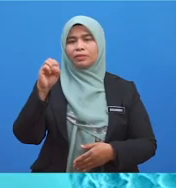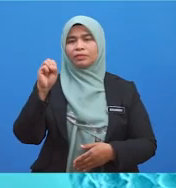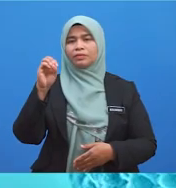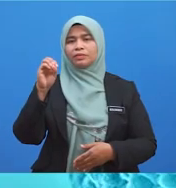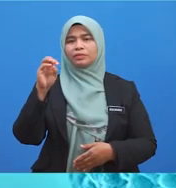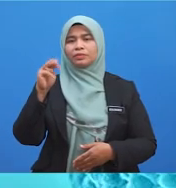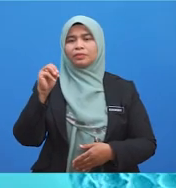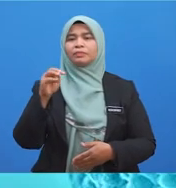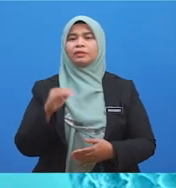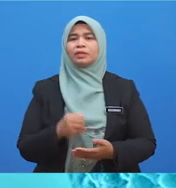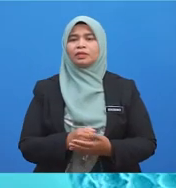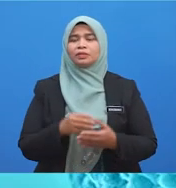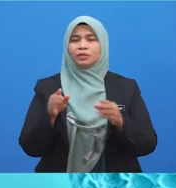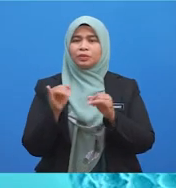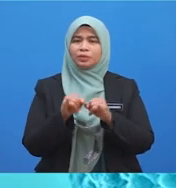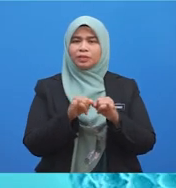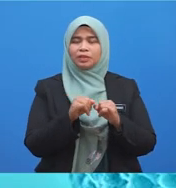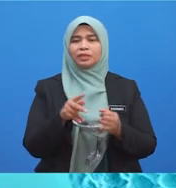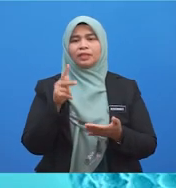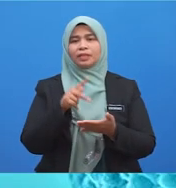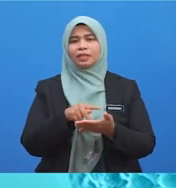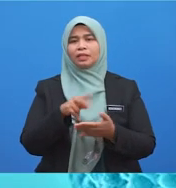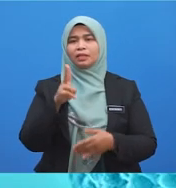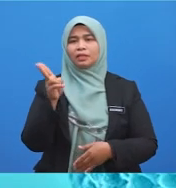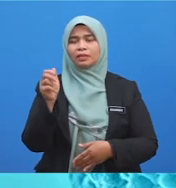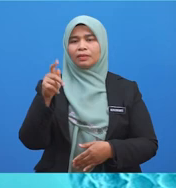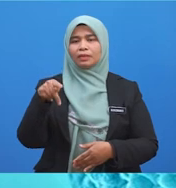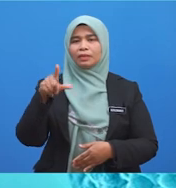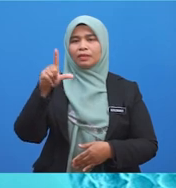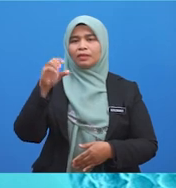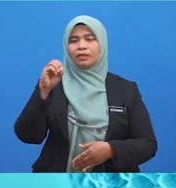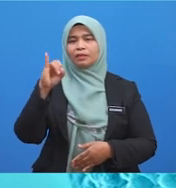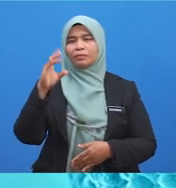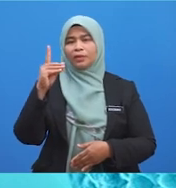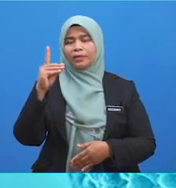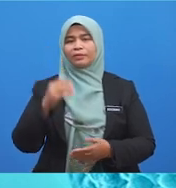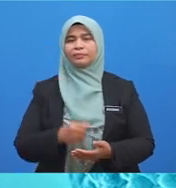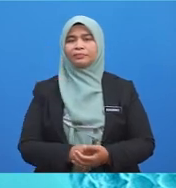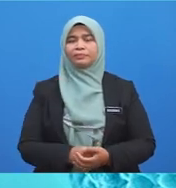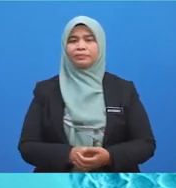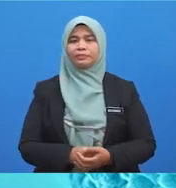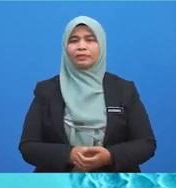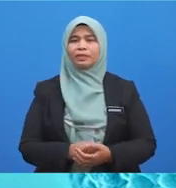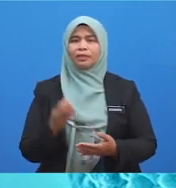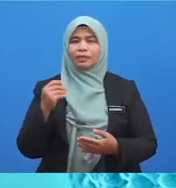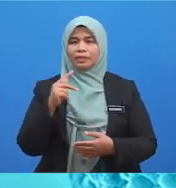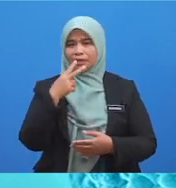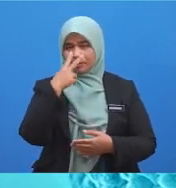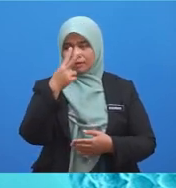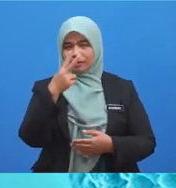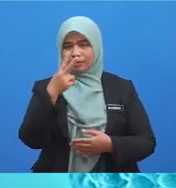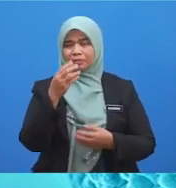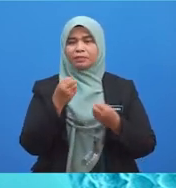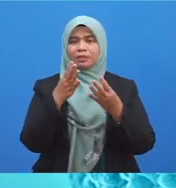Mari kita lihat beberapa contoh organisma dengan bilangan kromosom yang haploid di